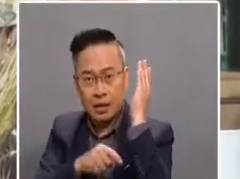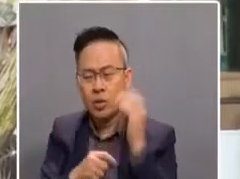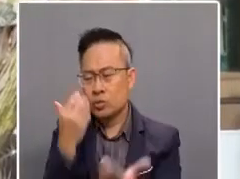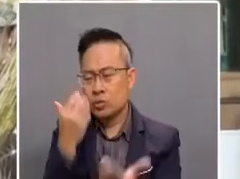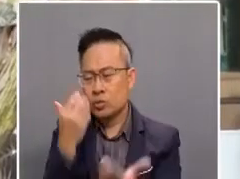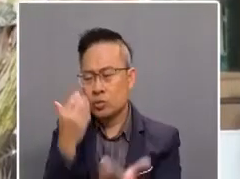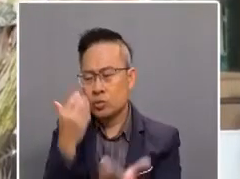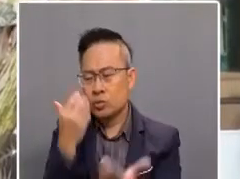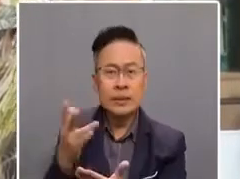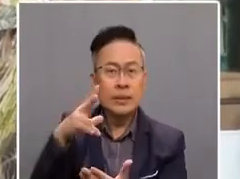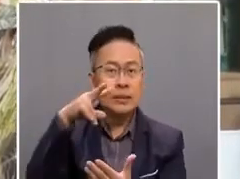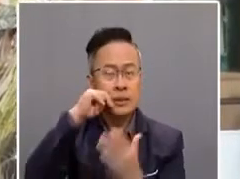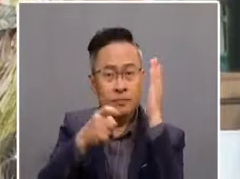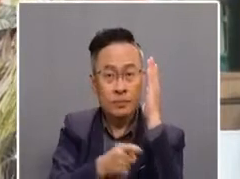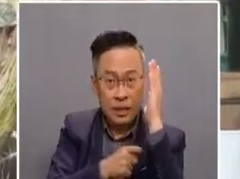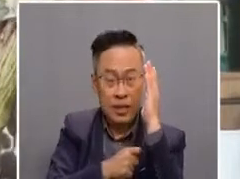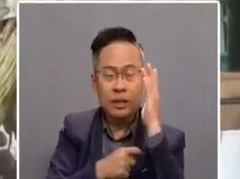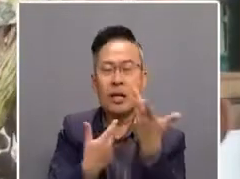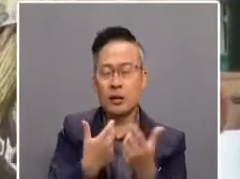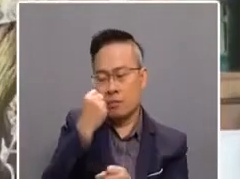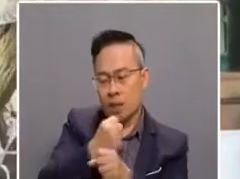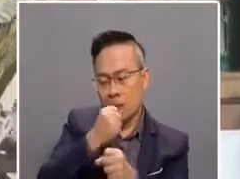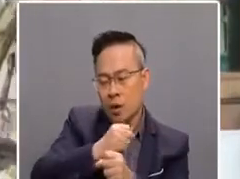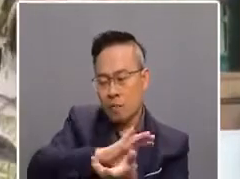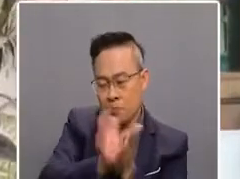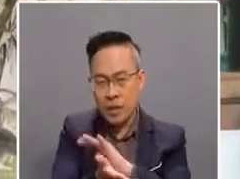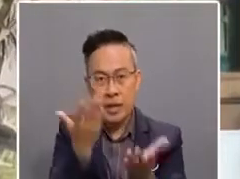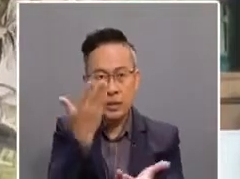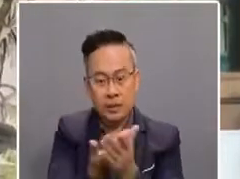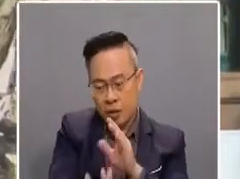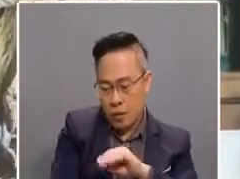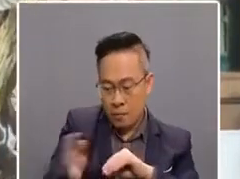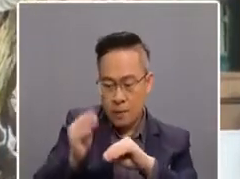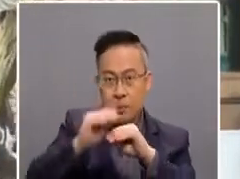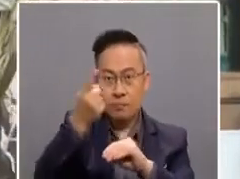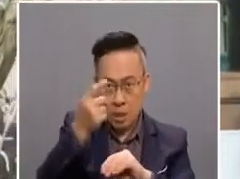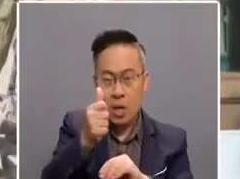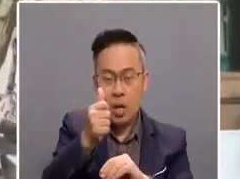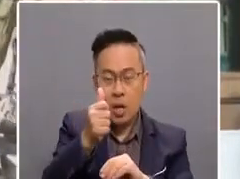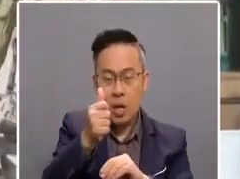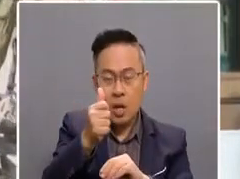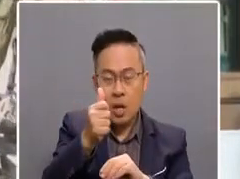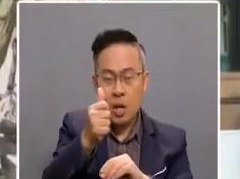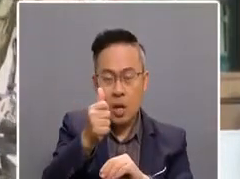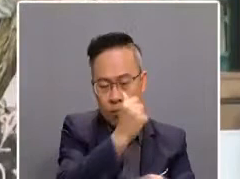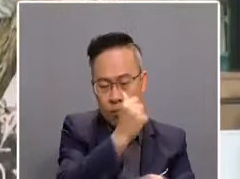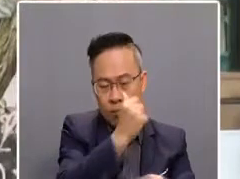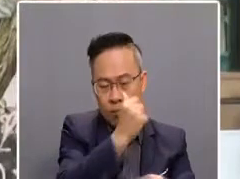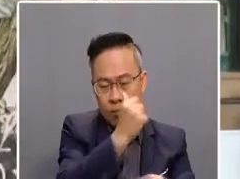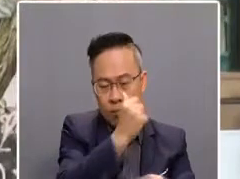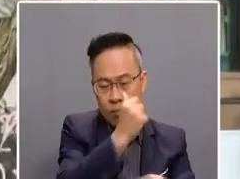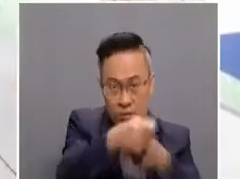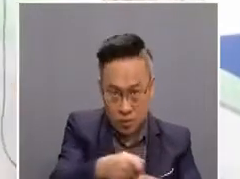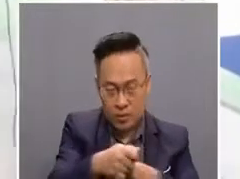ทั่วประเทศเนี่ยนะฮะให้ขยับราคาสูงขึ้นทำได้ยังไงวันนี้เรานัดผอ.แล้วก็ท่านประธานสหกรณ์เอาไว้นะครับตอนนี้อยู่นี่แล้วนะส